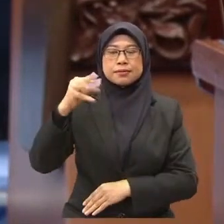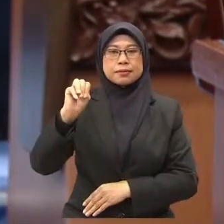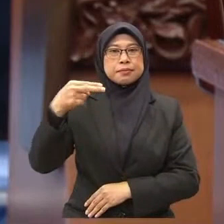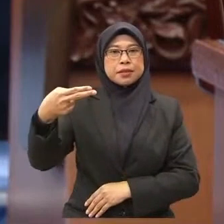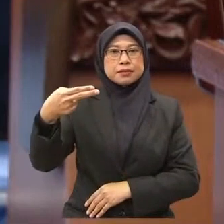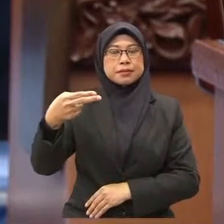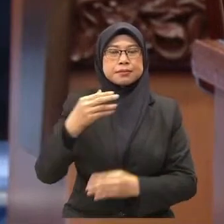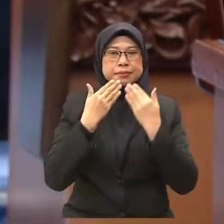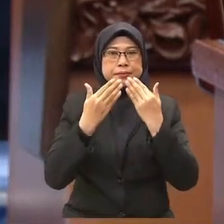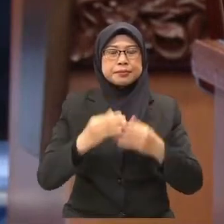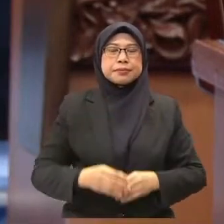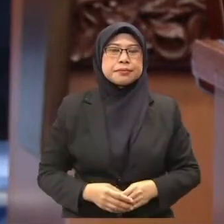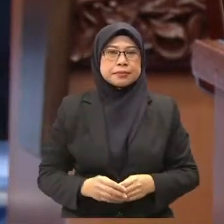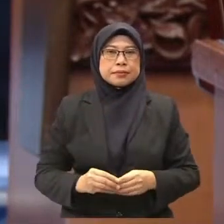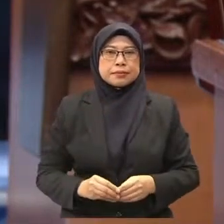data ini? Terima kasih.